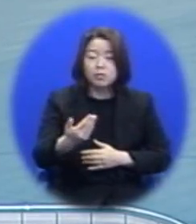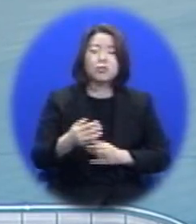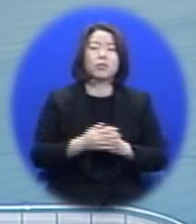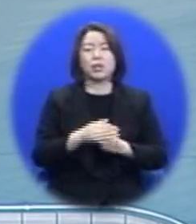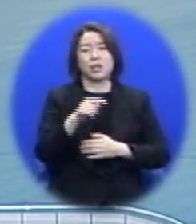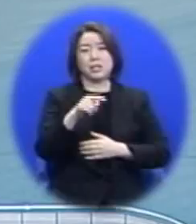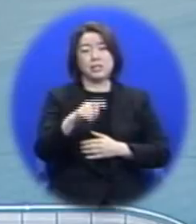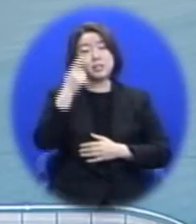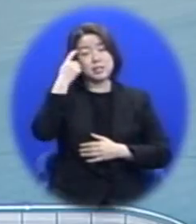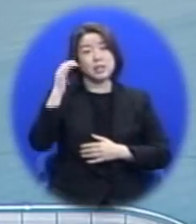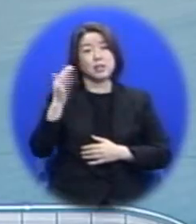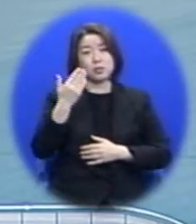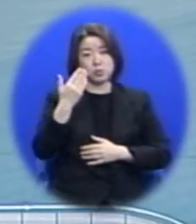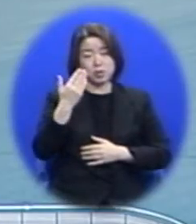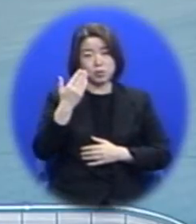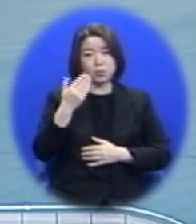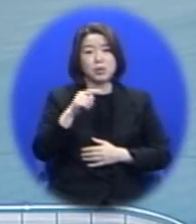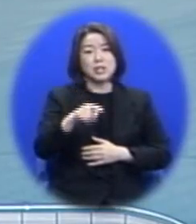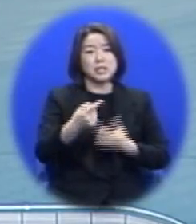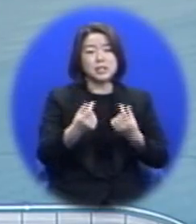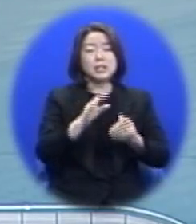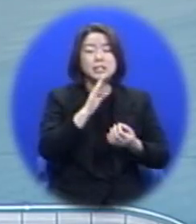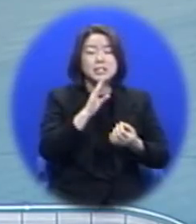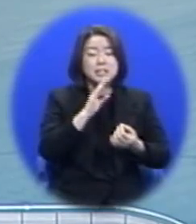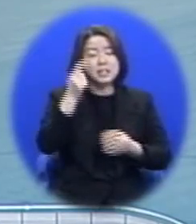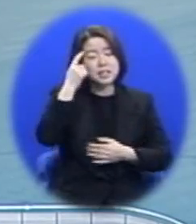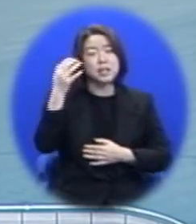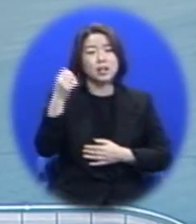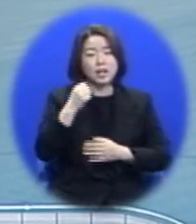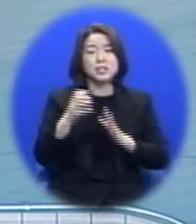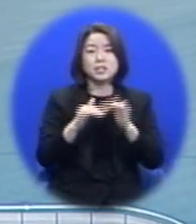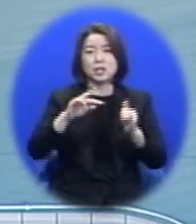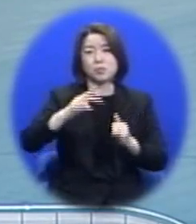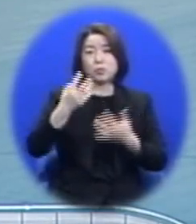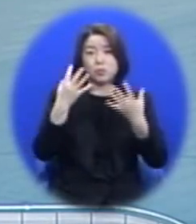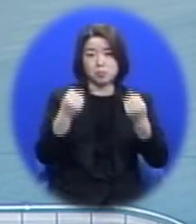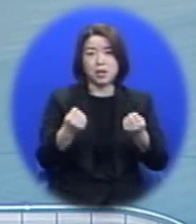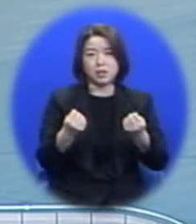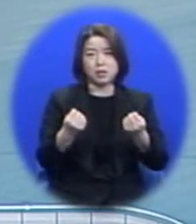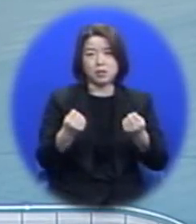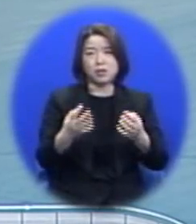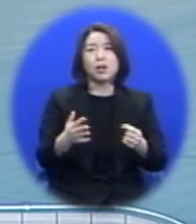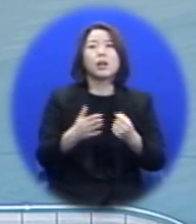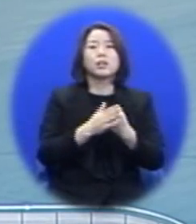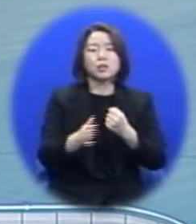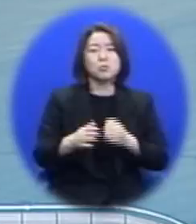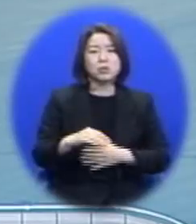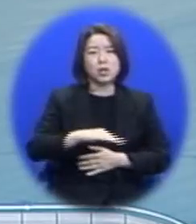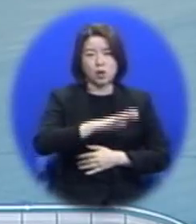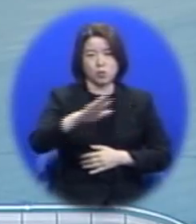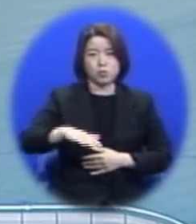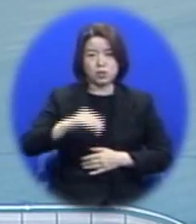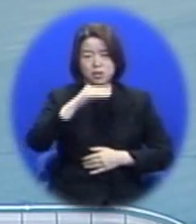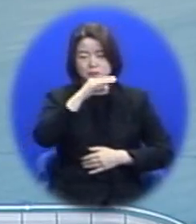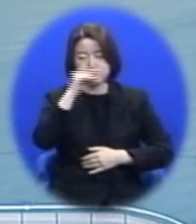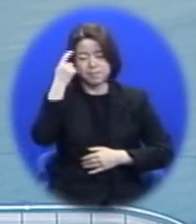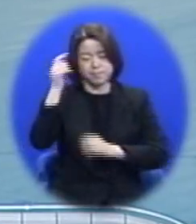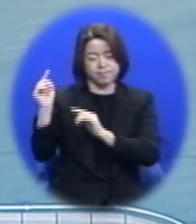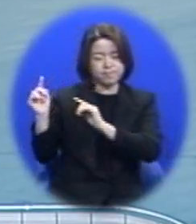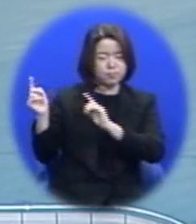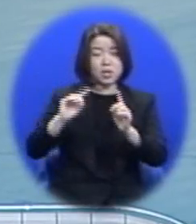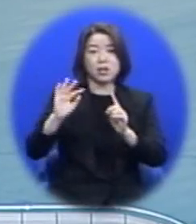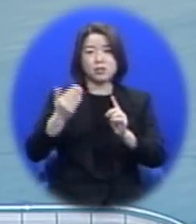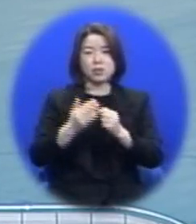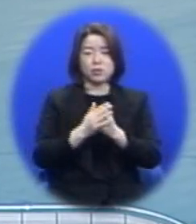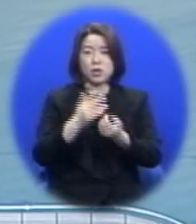그렇게 생각하는 분들이 많습니다. 그러므로 우리가 정말 정신 똑바로 차려야 한다는 거예요. 주님의 마음과